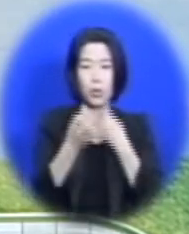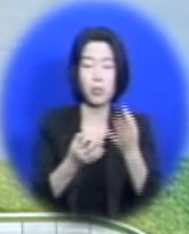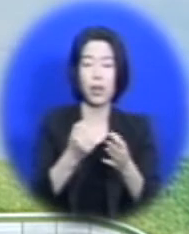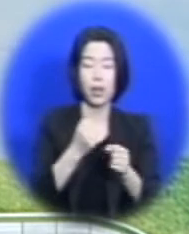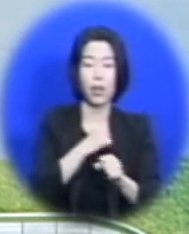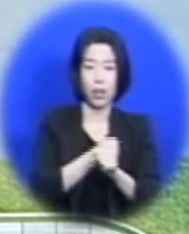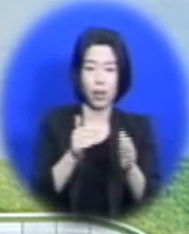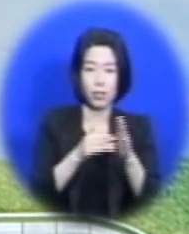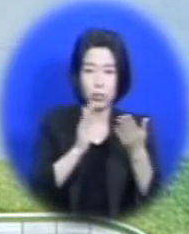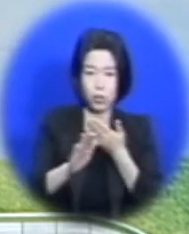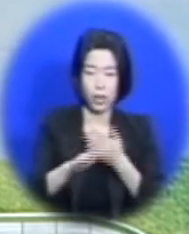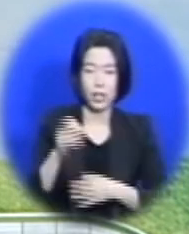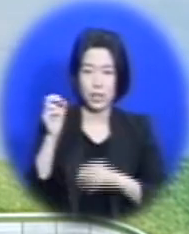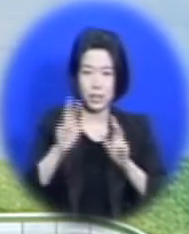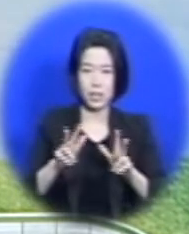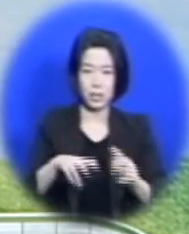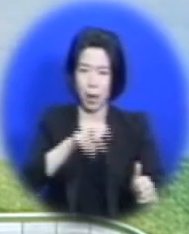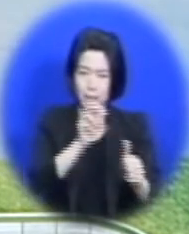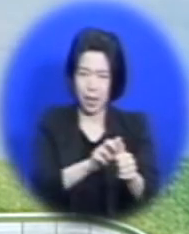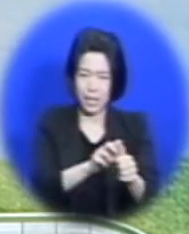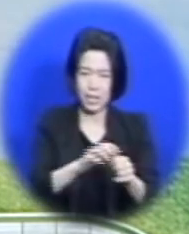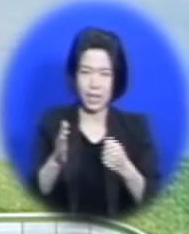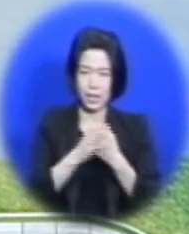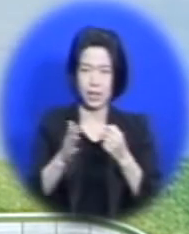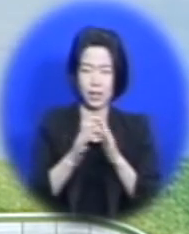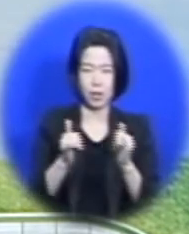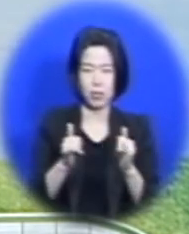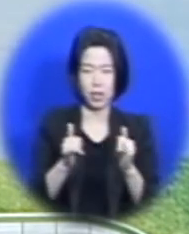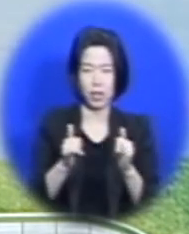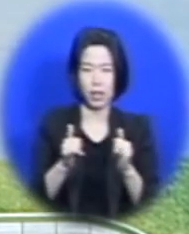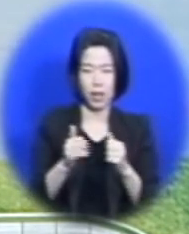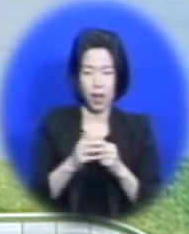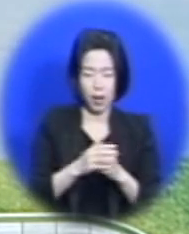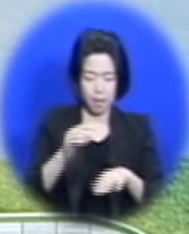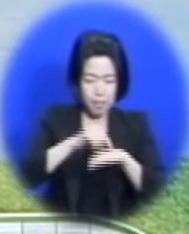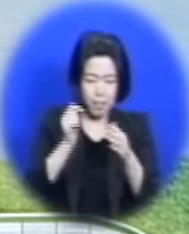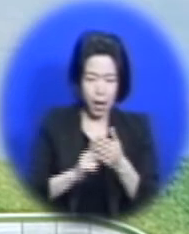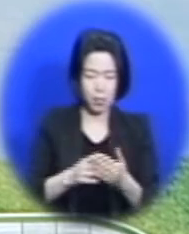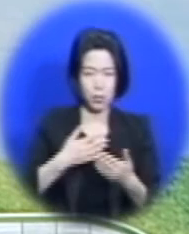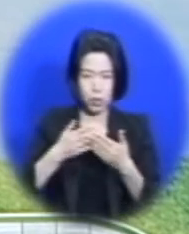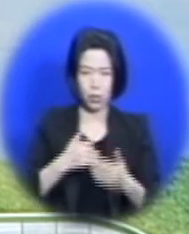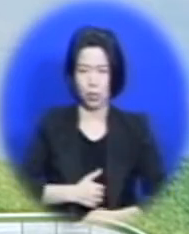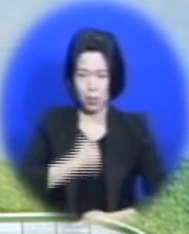지금 배신자를 때문에 그냥 마음이 두려워하고 분노하는 거예요.